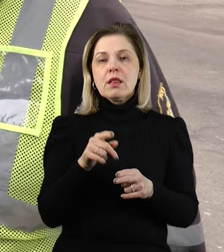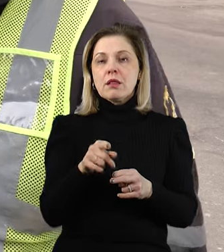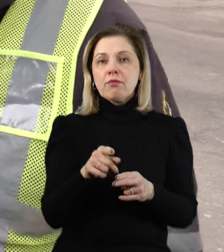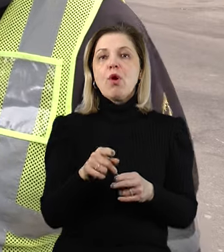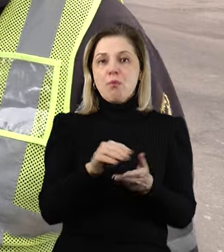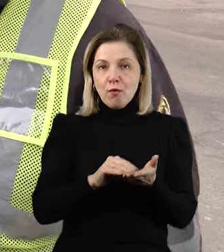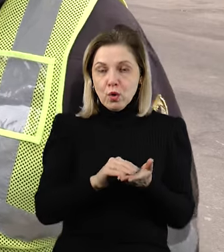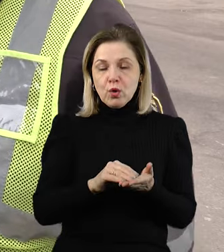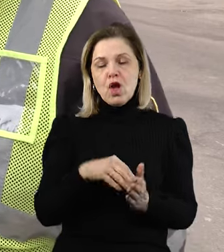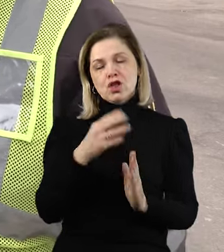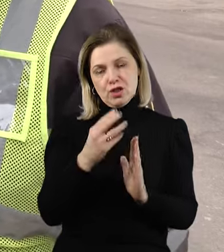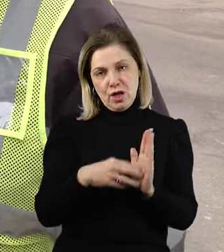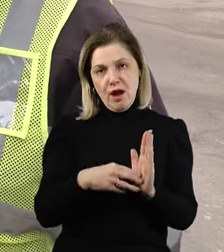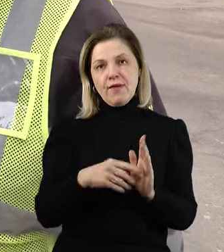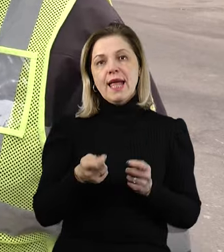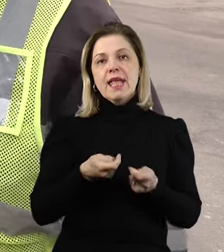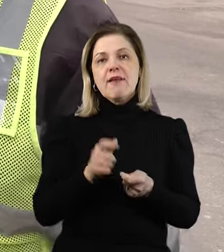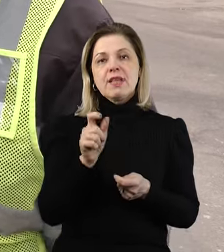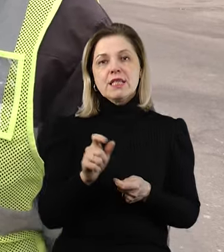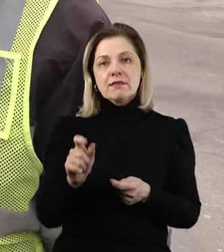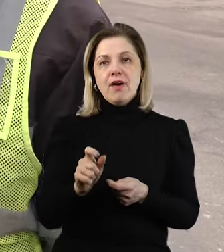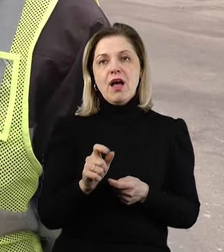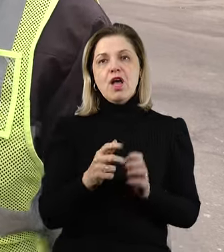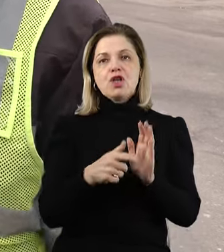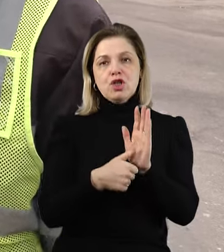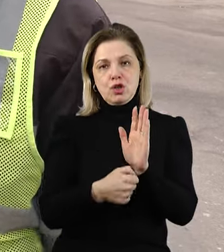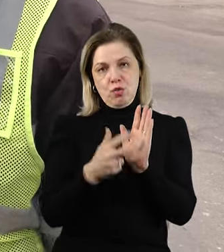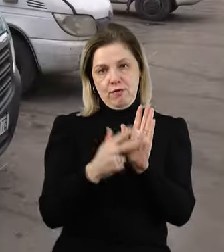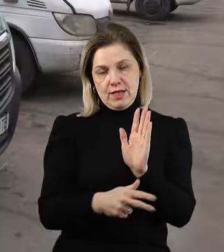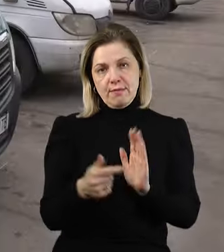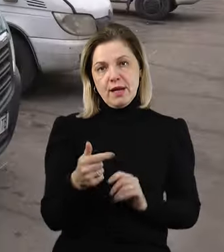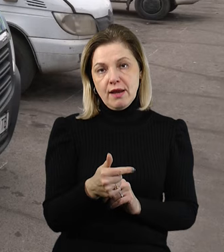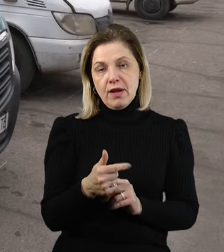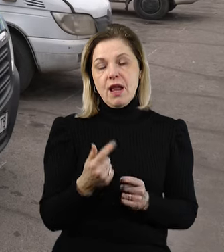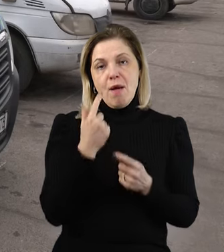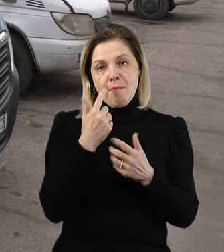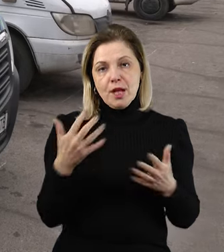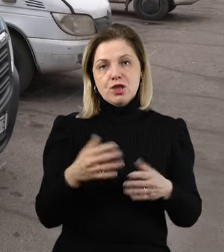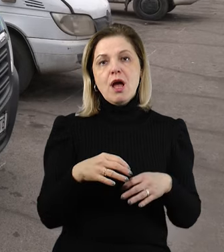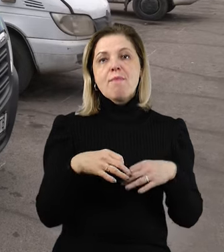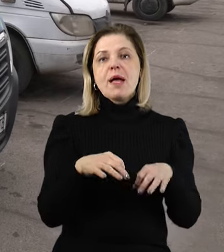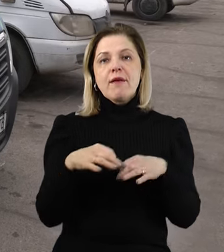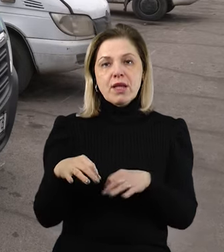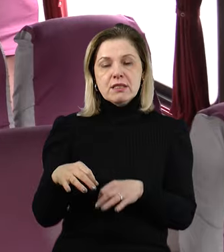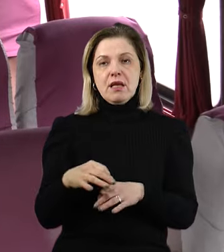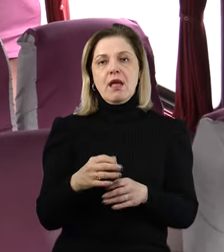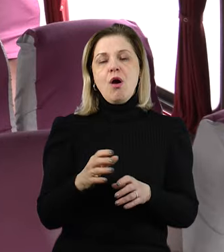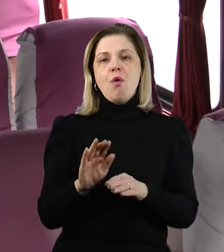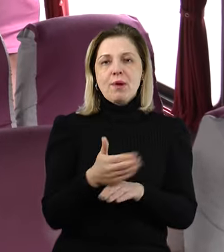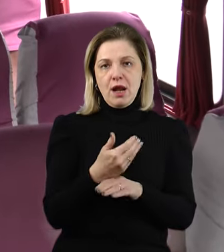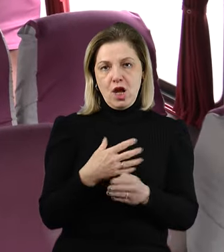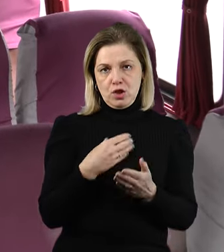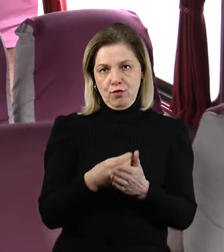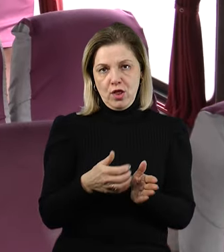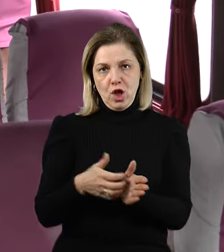штраф накладається керівництвом у вигляді 680 гривень. Каже, більшість перевізників виправляють свої недоліки